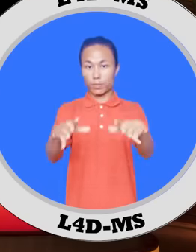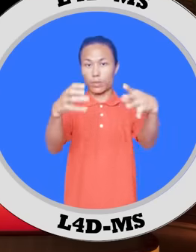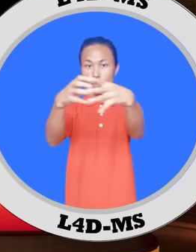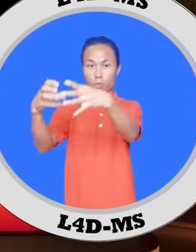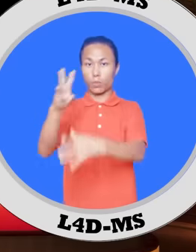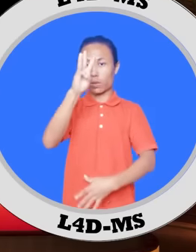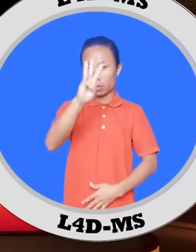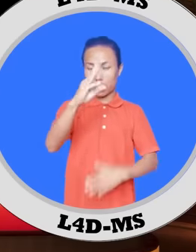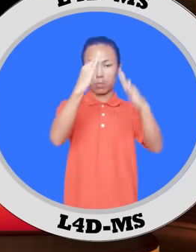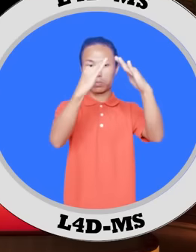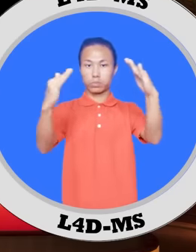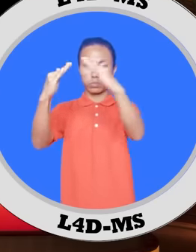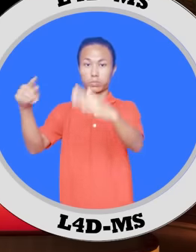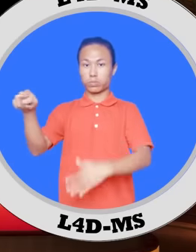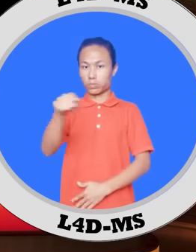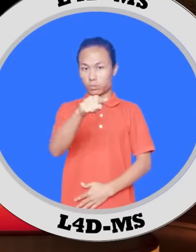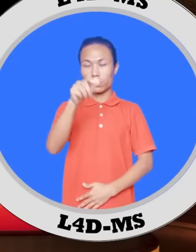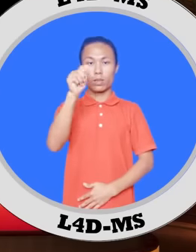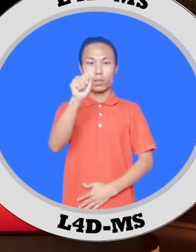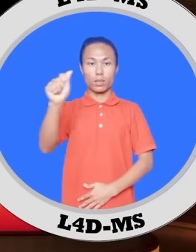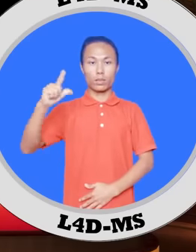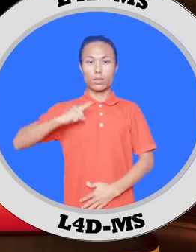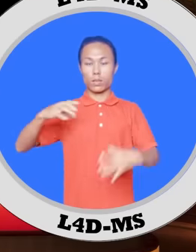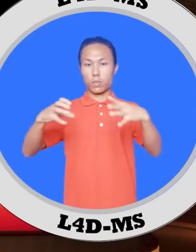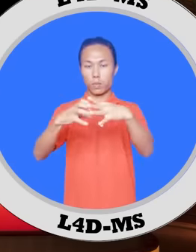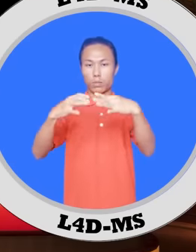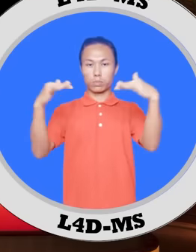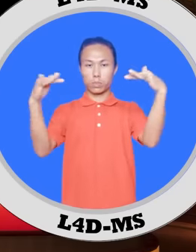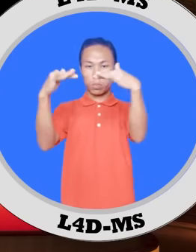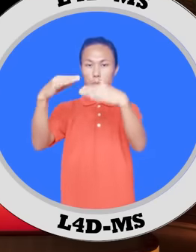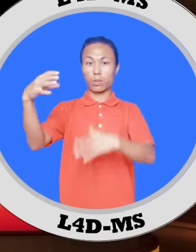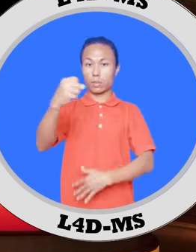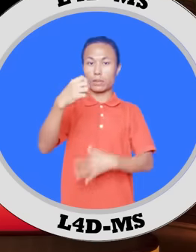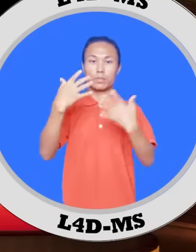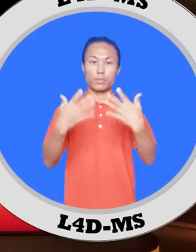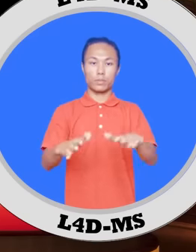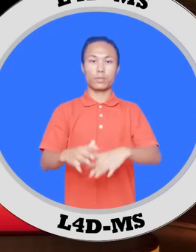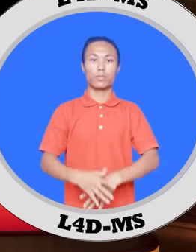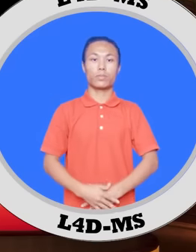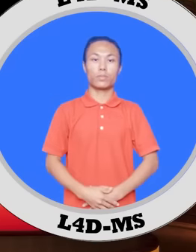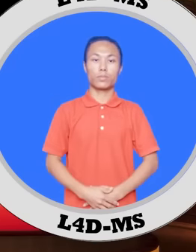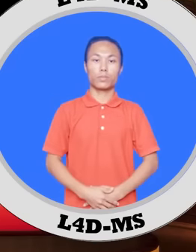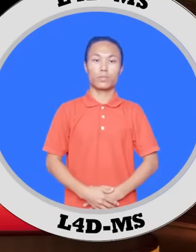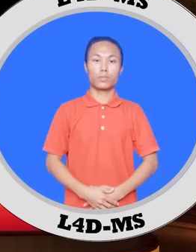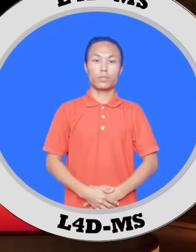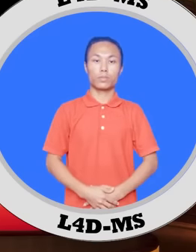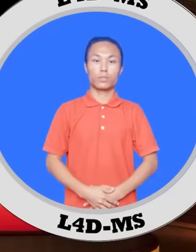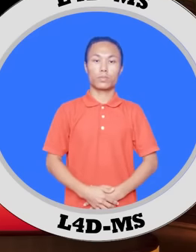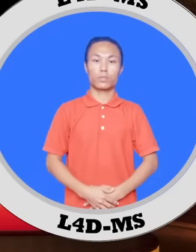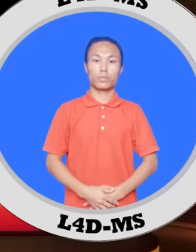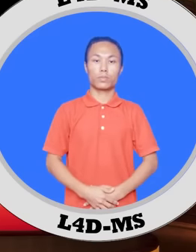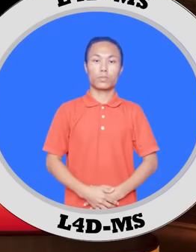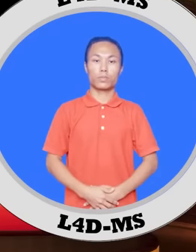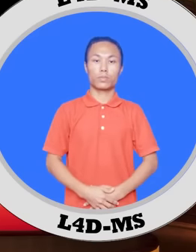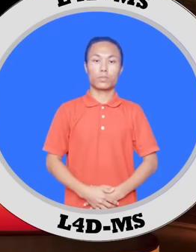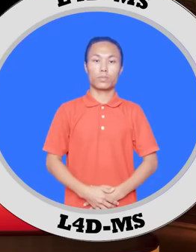က်နက်ကိုင်အဖွဲ့အပြင် ARSA, RSO, ARA အကြမ်းဖက်တပ်ဖွဲ့ဝင်တွေရဲ့ခံစစ်နေရအများစုကိုအရခတ